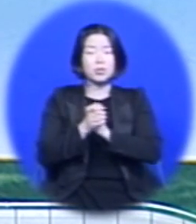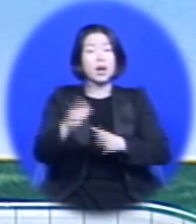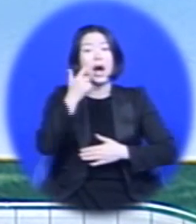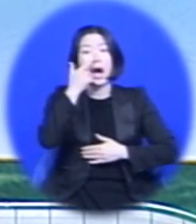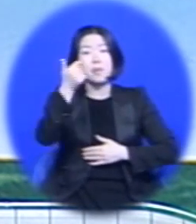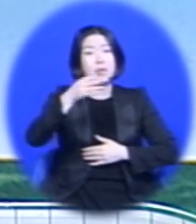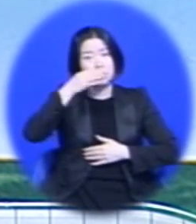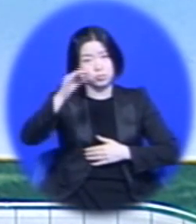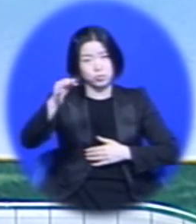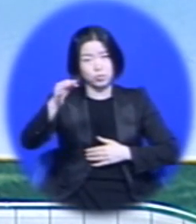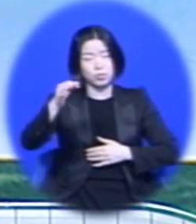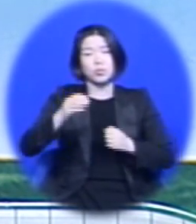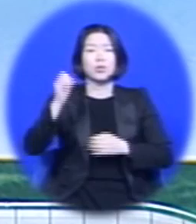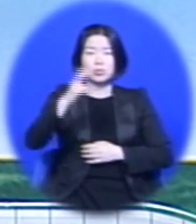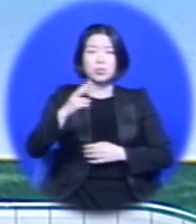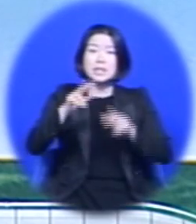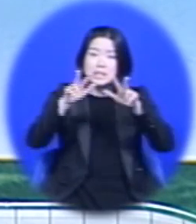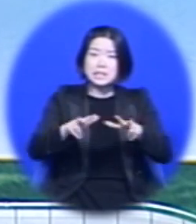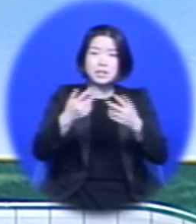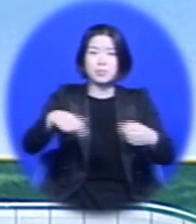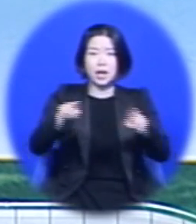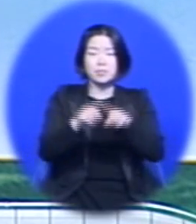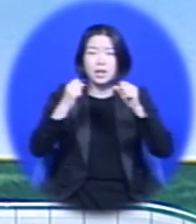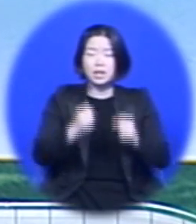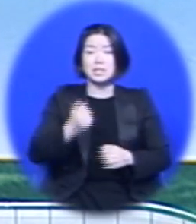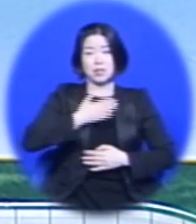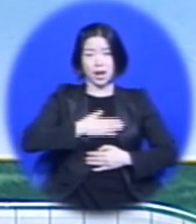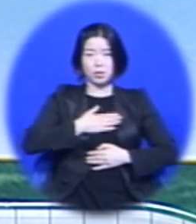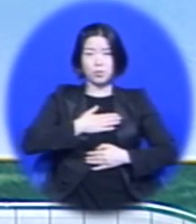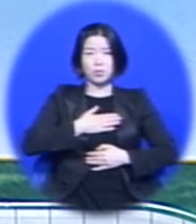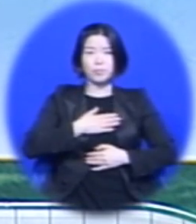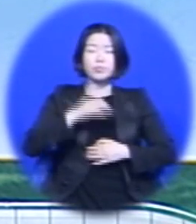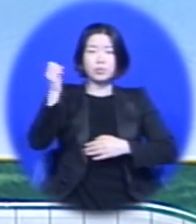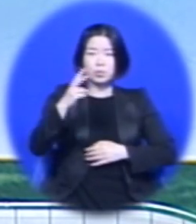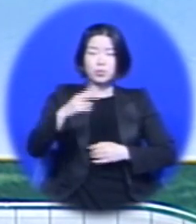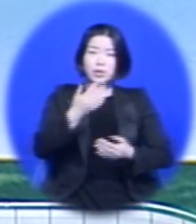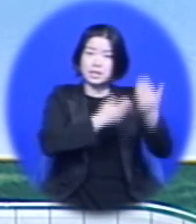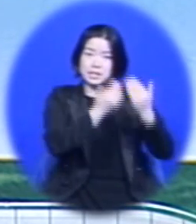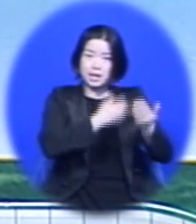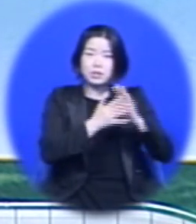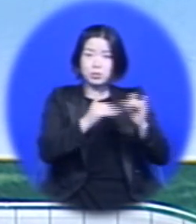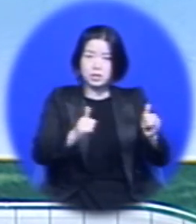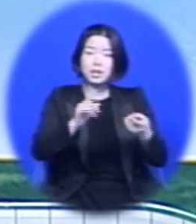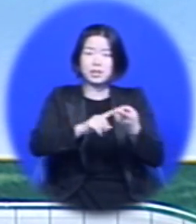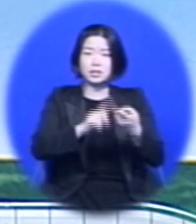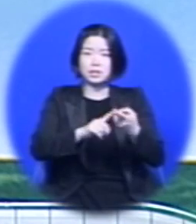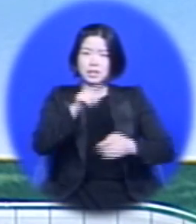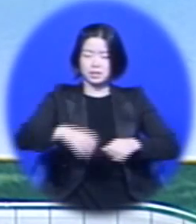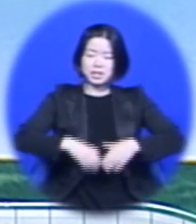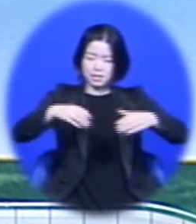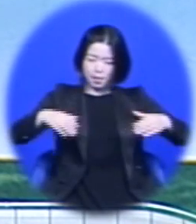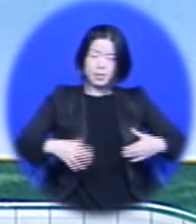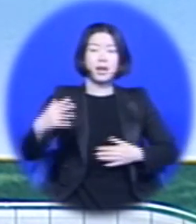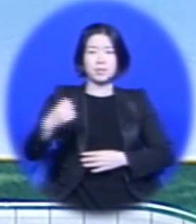아빠라고 부르시고 지금 함께 계신 것을 알고 그리고 상속자라고 하는 그 담대함을